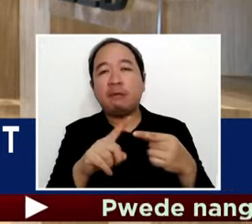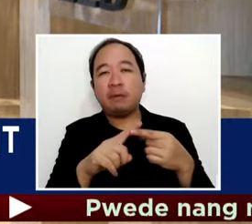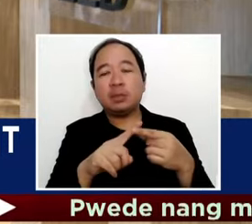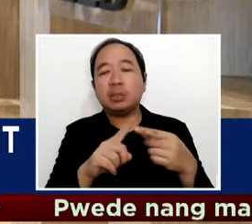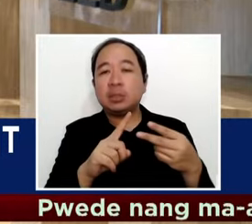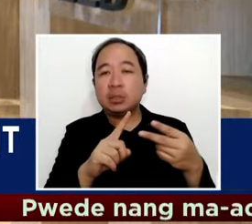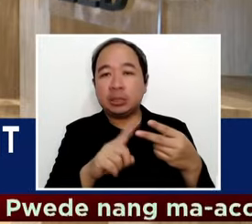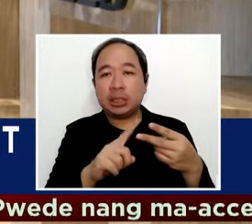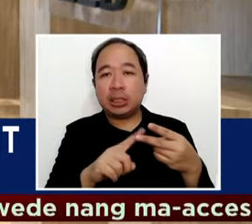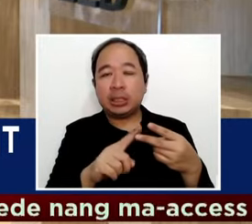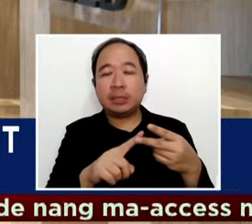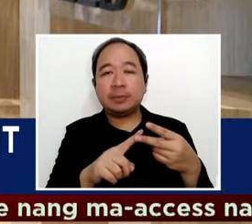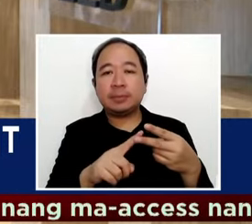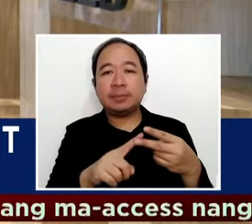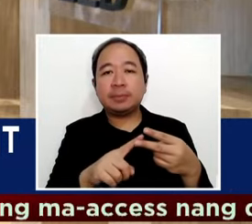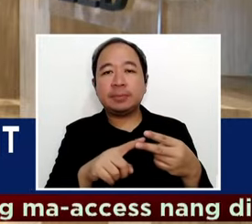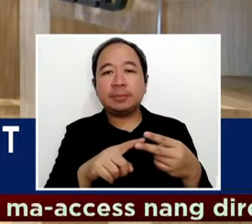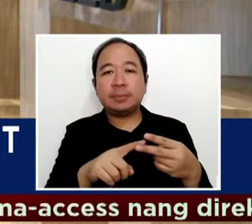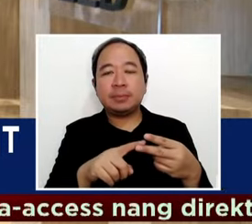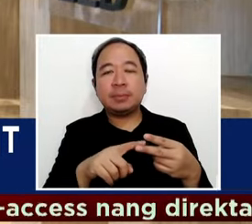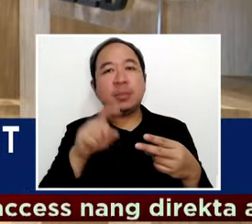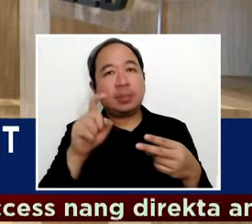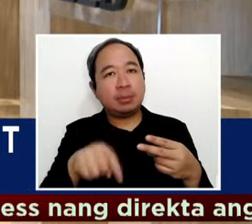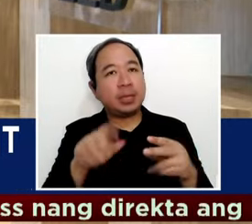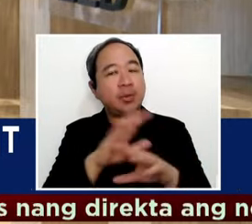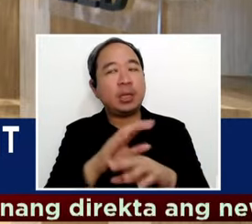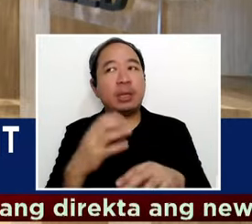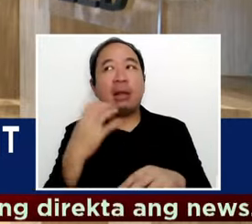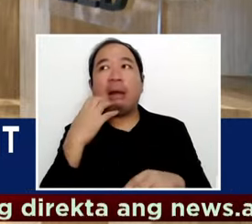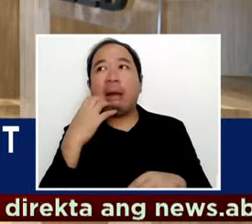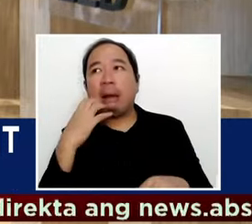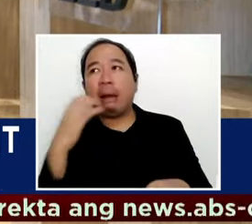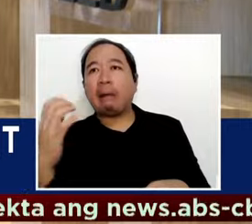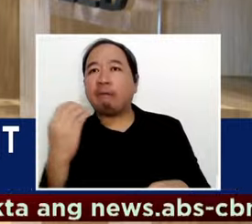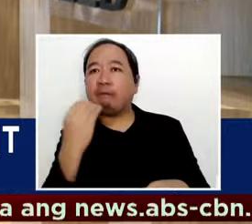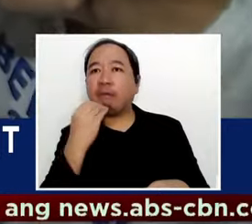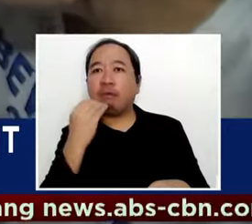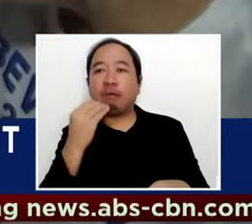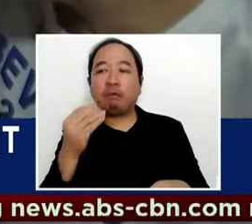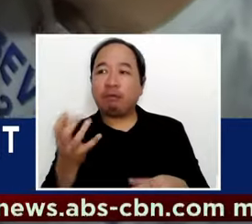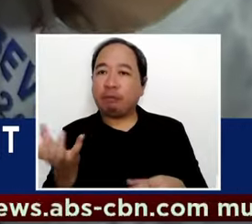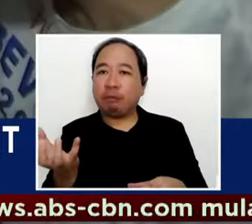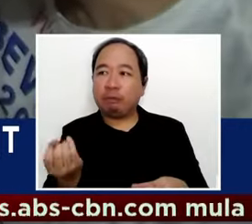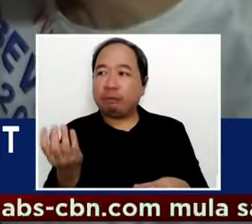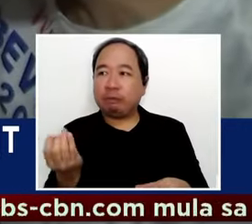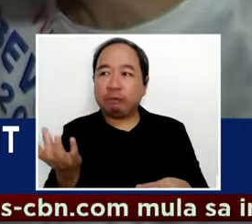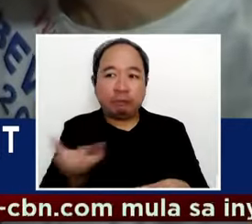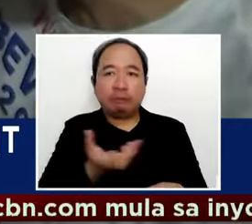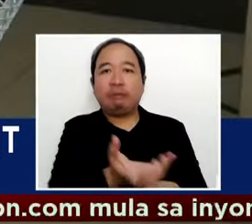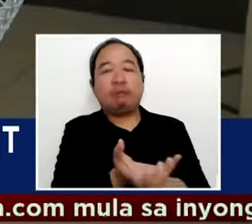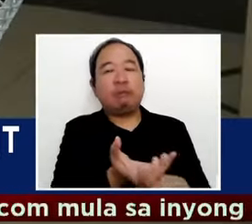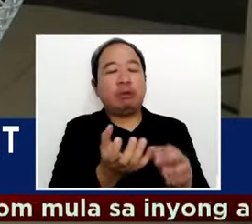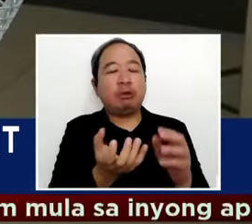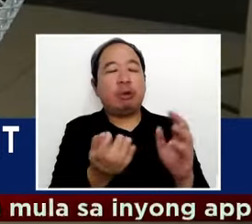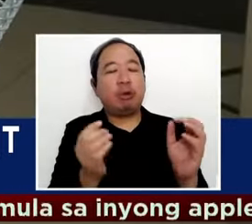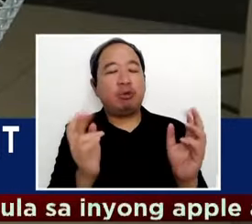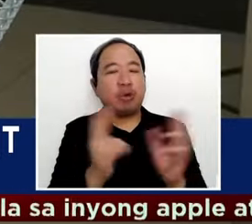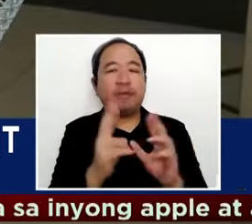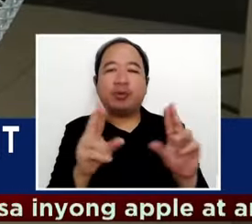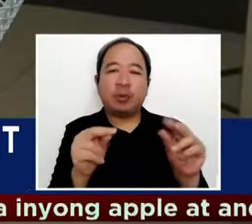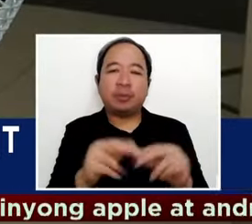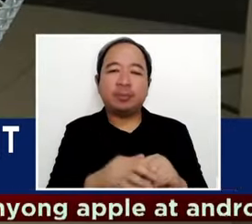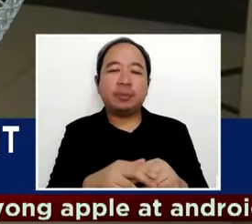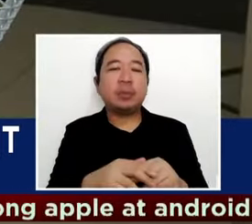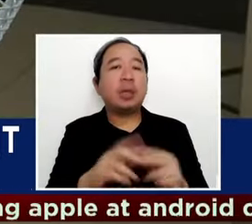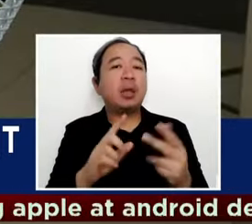Number two, of course, huwag tayo magpapasok ng mainit pa na pagkain sa loob ng ref. Sa electric fan, mas